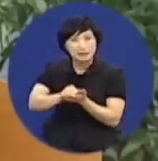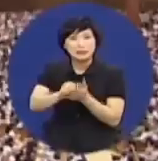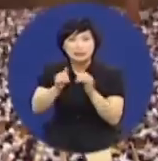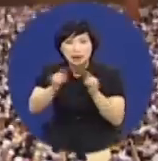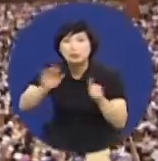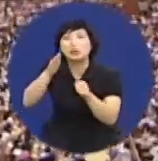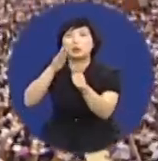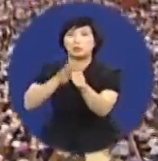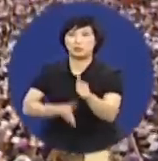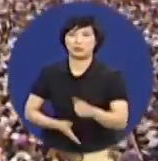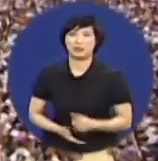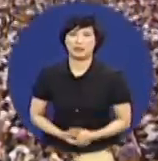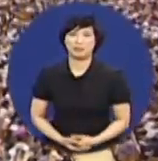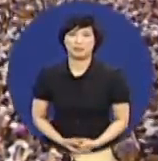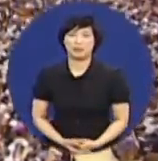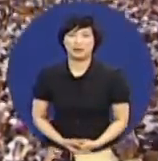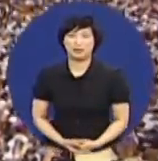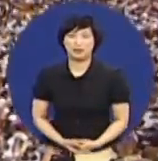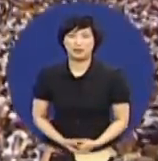ように。